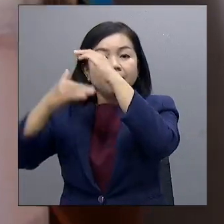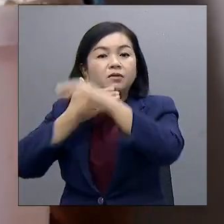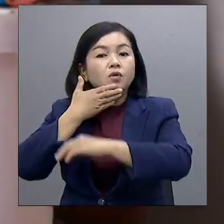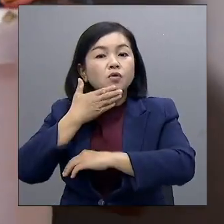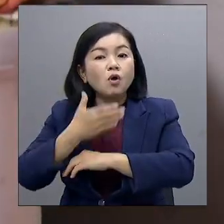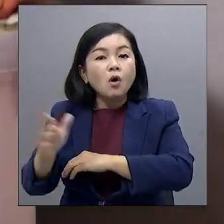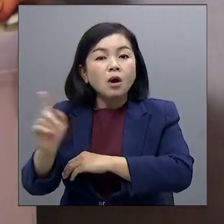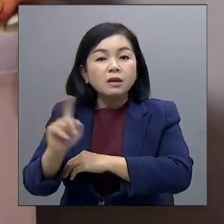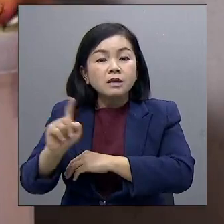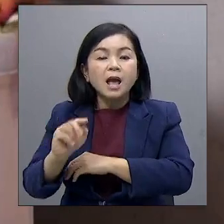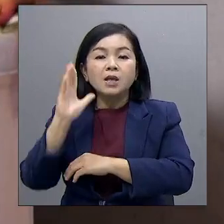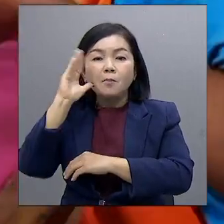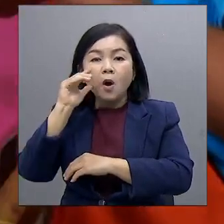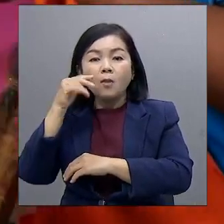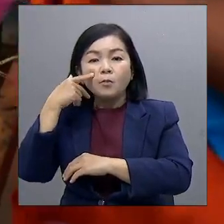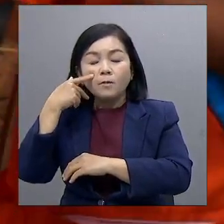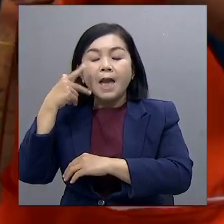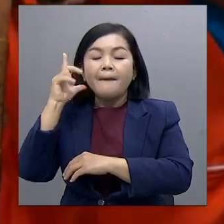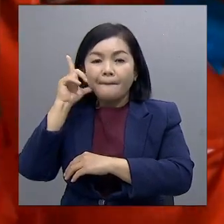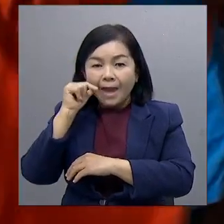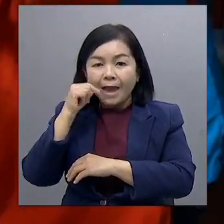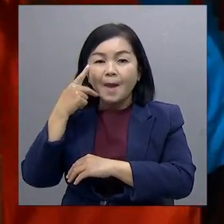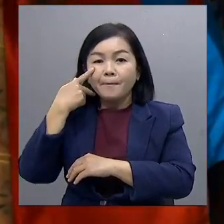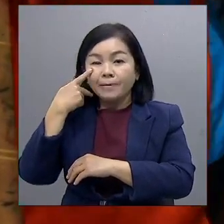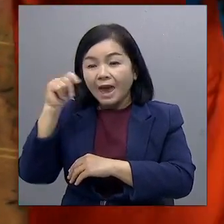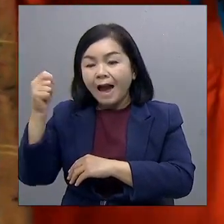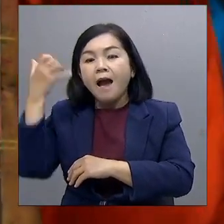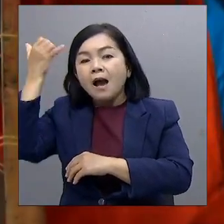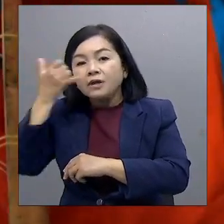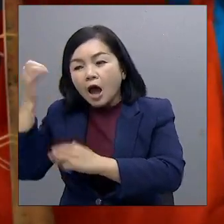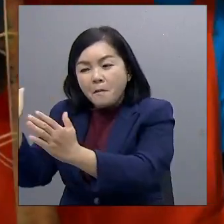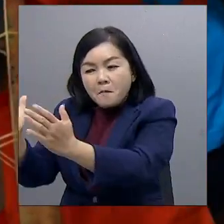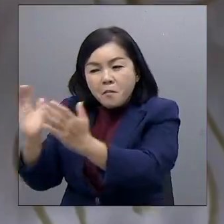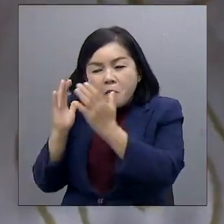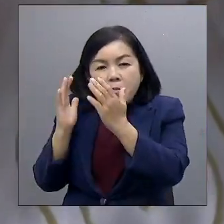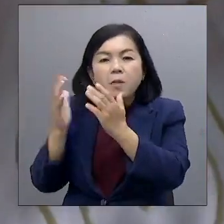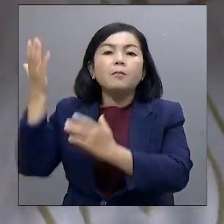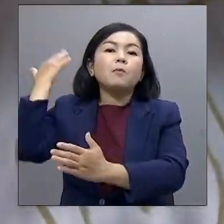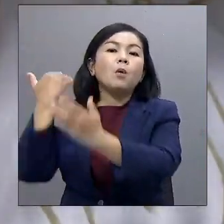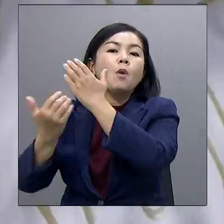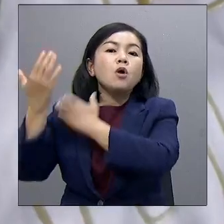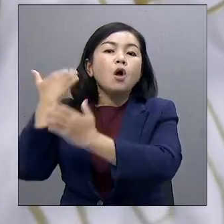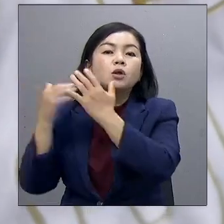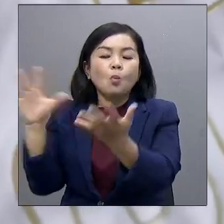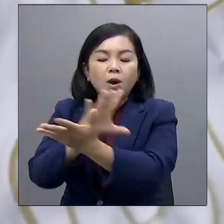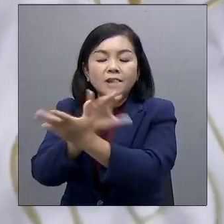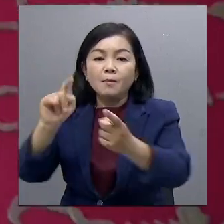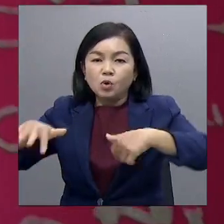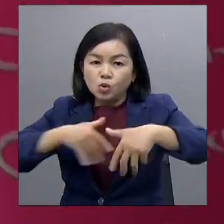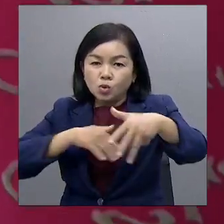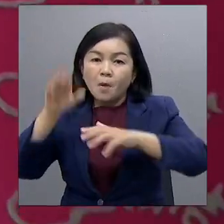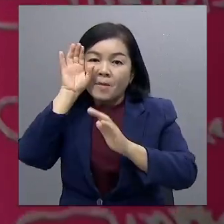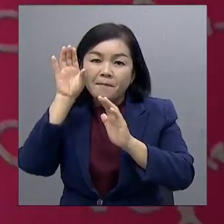มาจากรุ่นสู่รุ่นจนถึงปัจจุบันแสดงให้เห็นถึงความเป็นตัวตนของชุมชนท้องถิ่นลวดลายต่างๆบนผืน